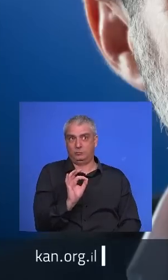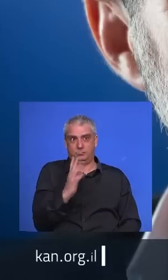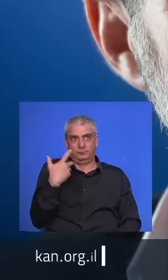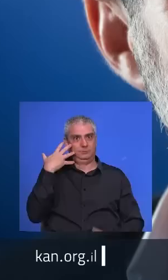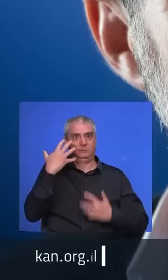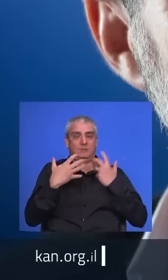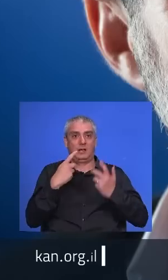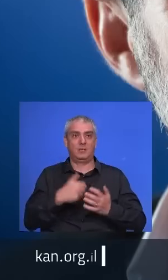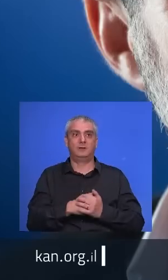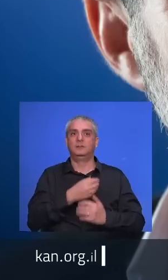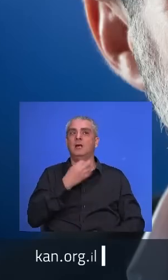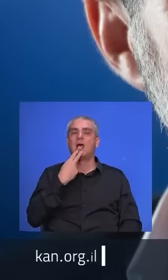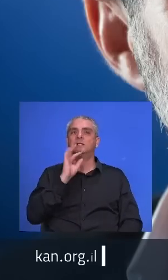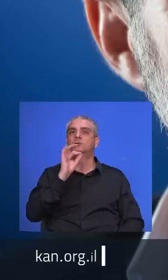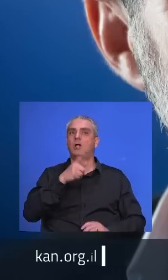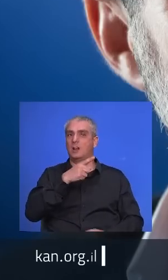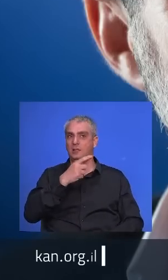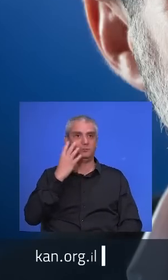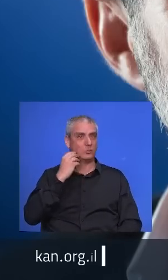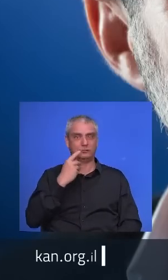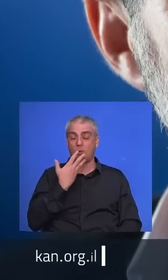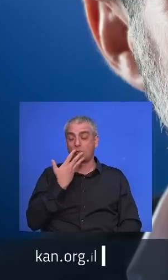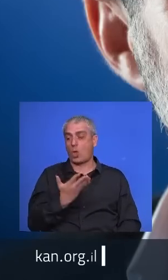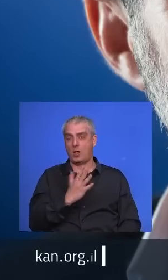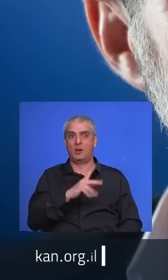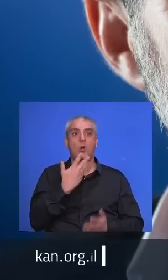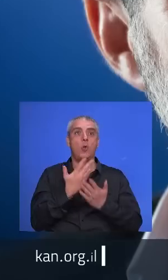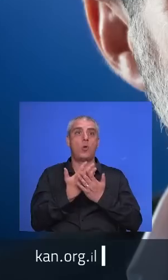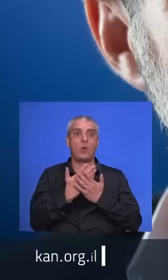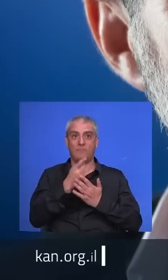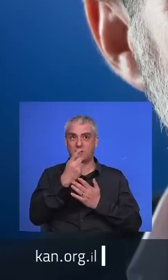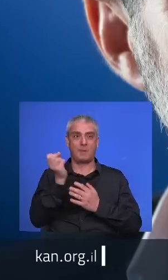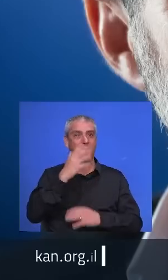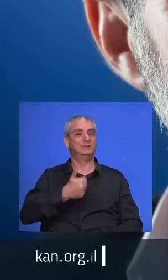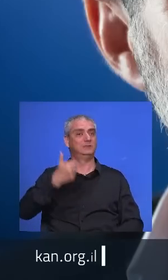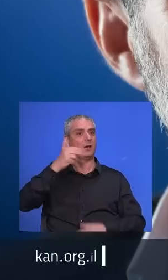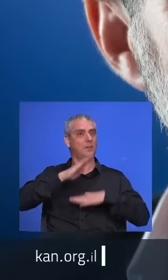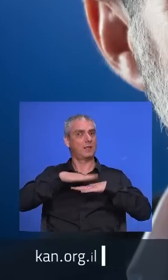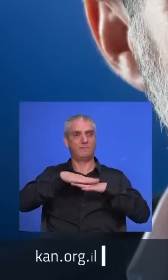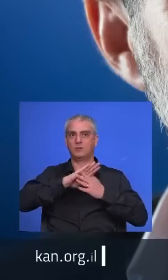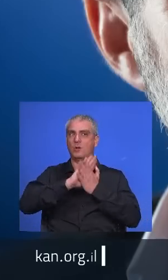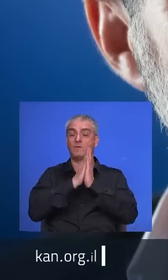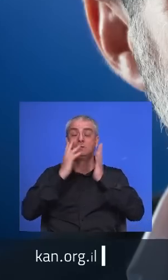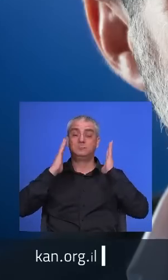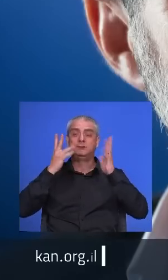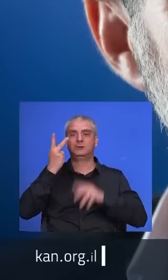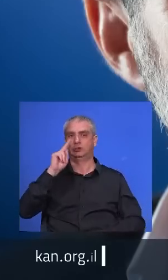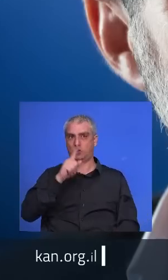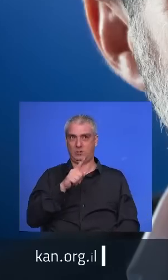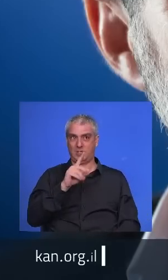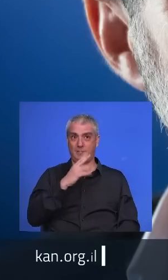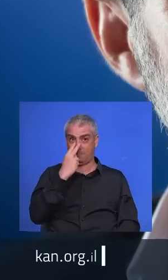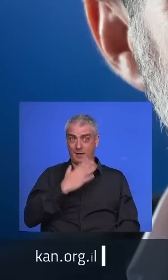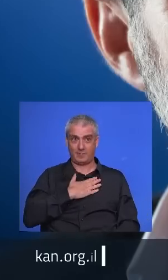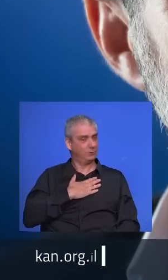סערה. ההצהרה של סמוטריץ' דוחה. העובדה שזה מגיע משר בתפקיד הופכת את זה למזעזע עוד יותר.